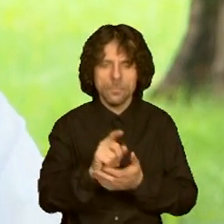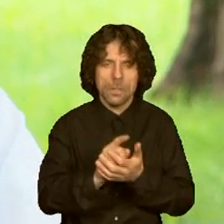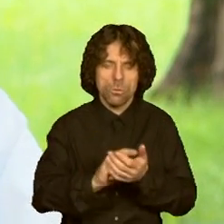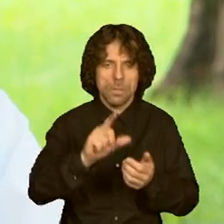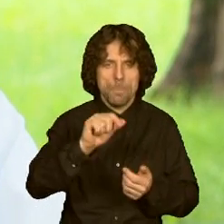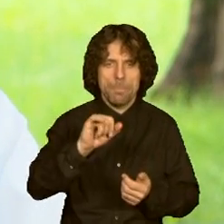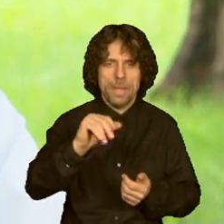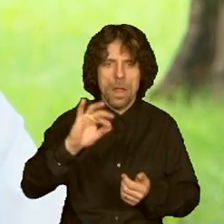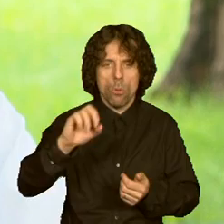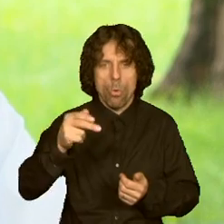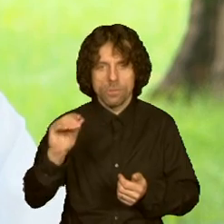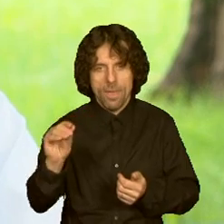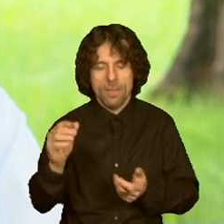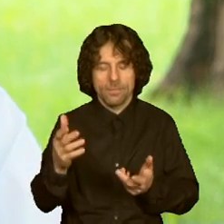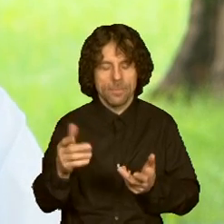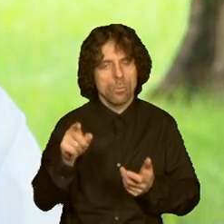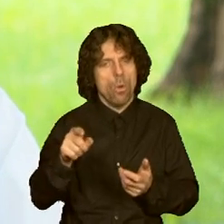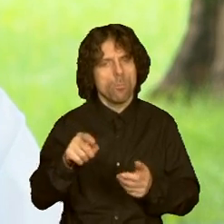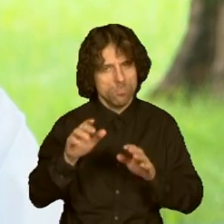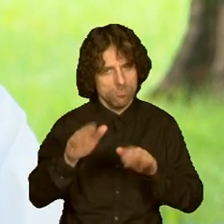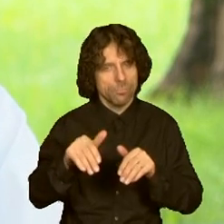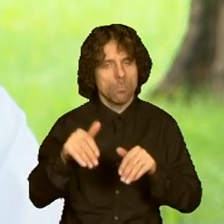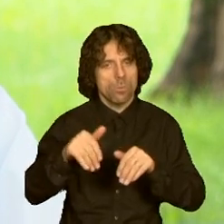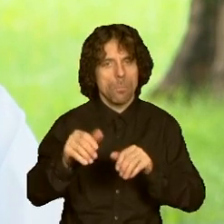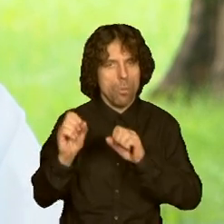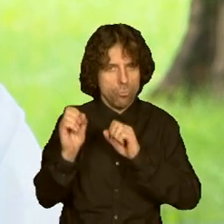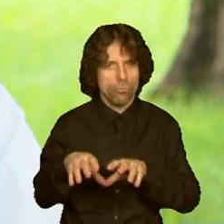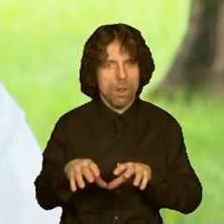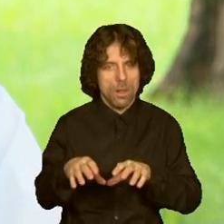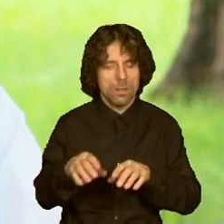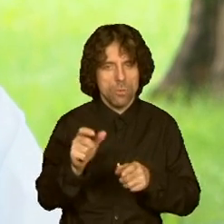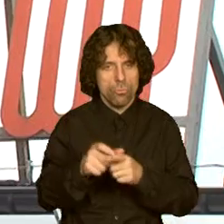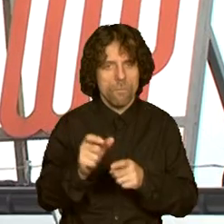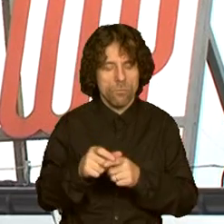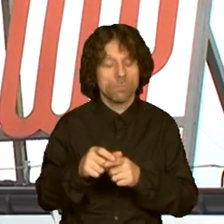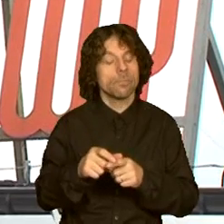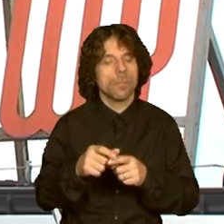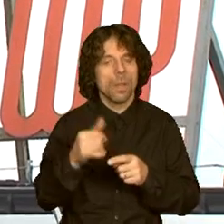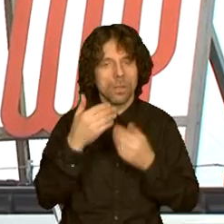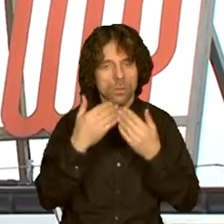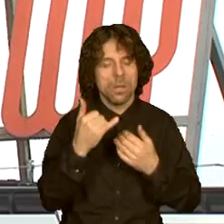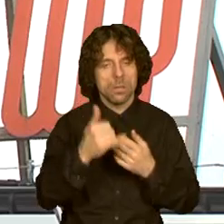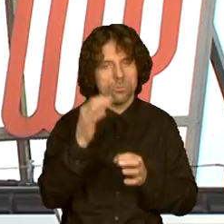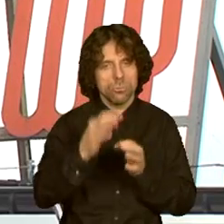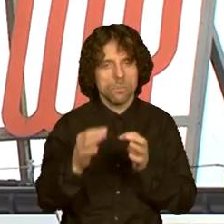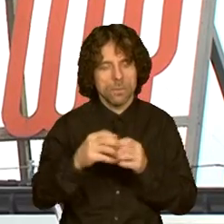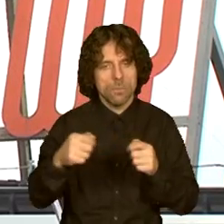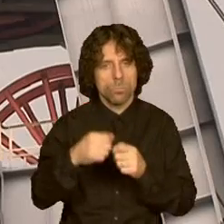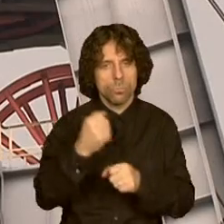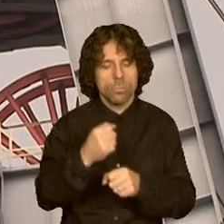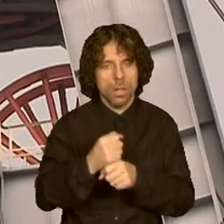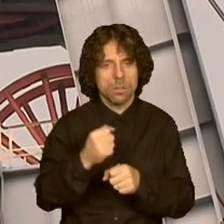cudzysłowie, takie śląskie pieronie jedynie było dopuszczane. Dzięki jego